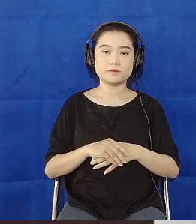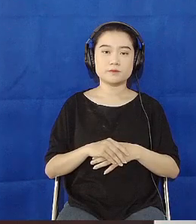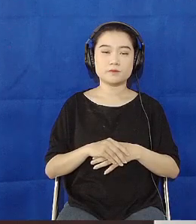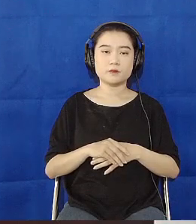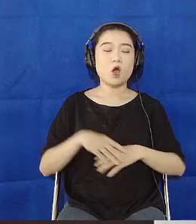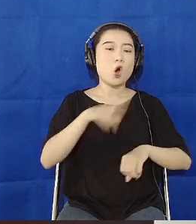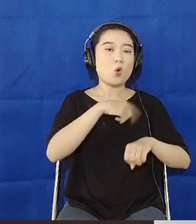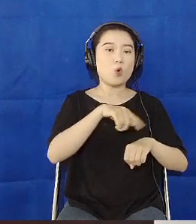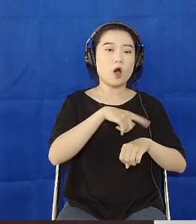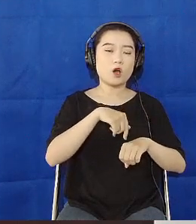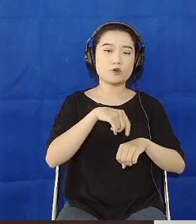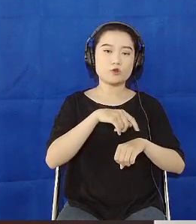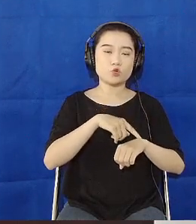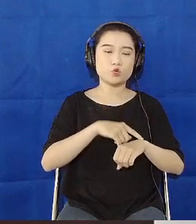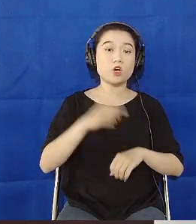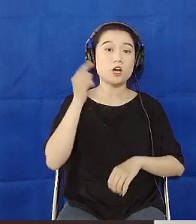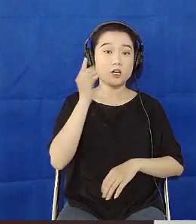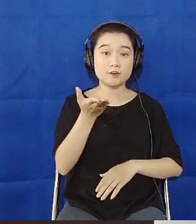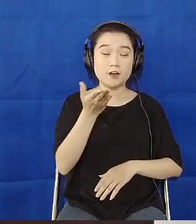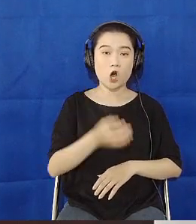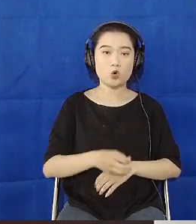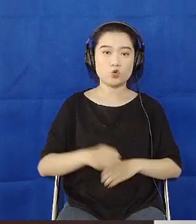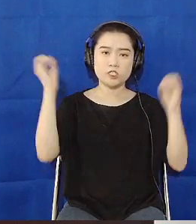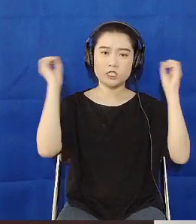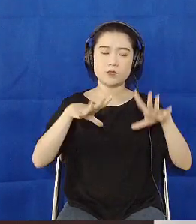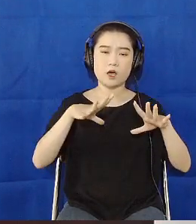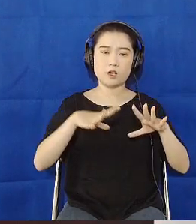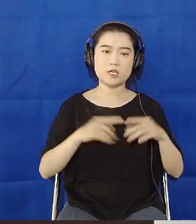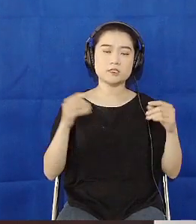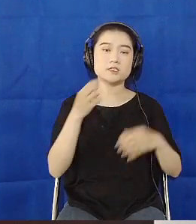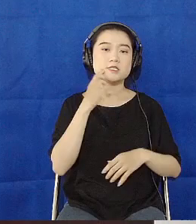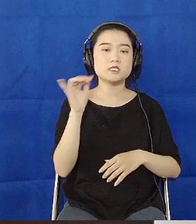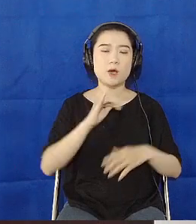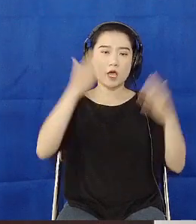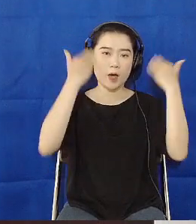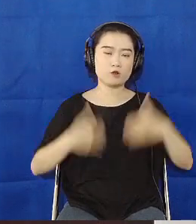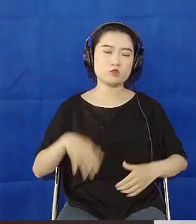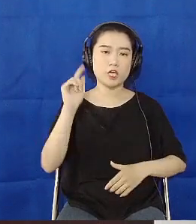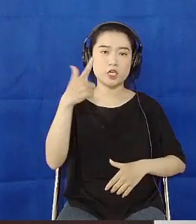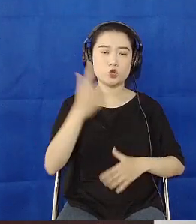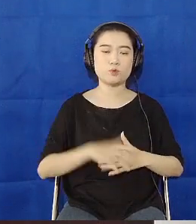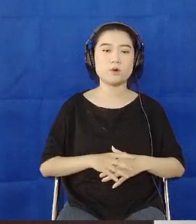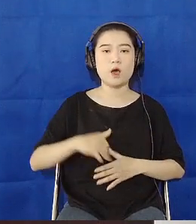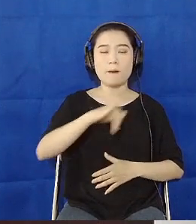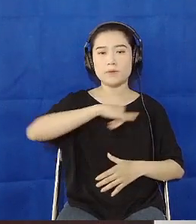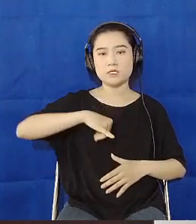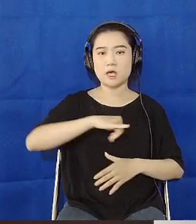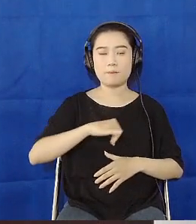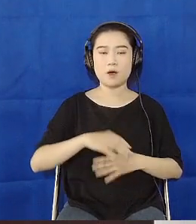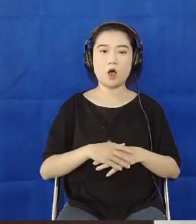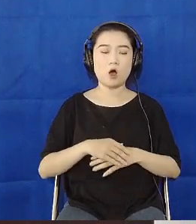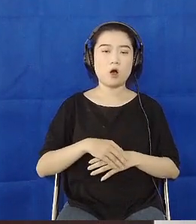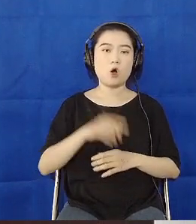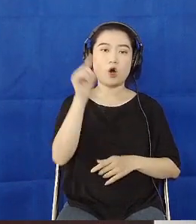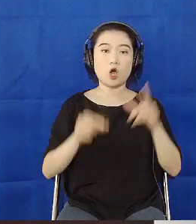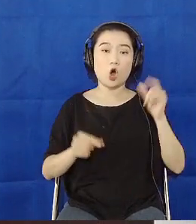ketika engkau diciptakan sebagai manusia yang hidup, apalagi bersama dengan yang lainnya,